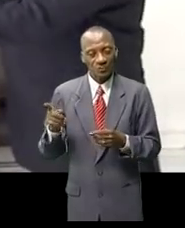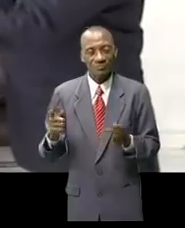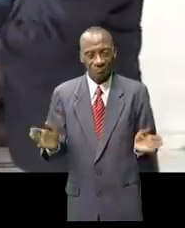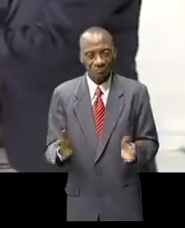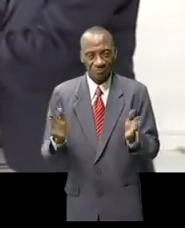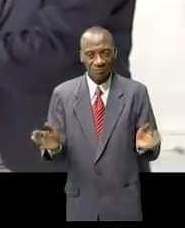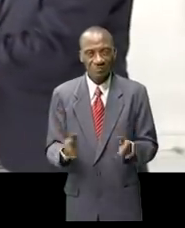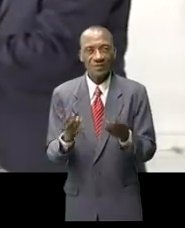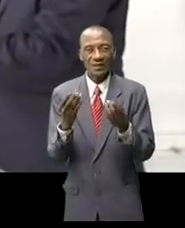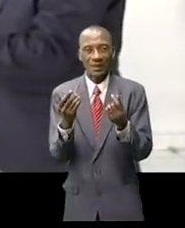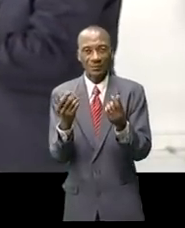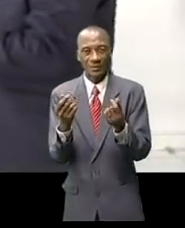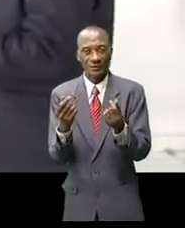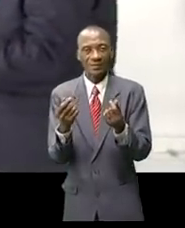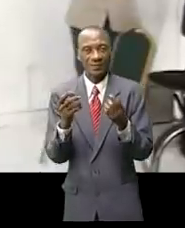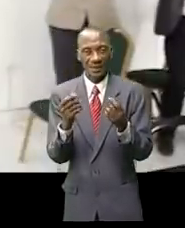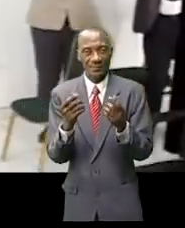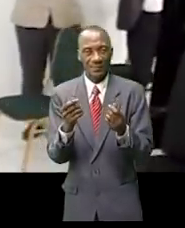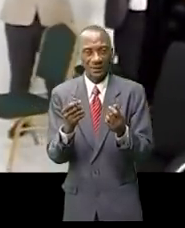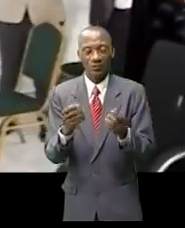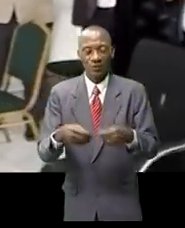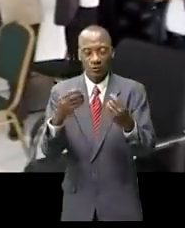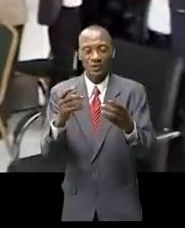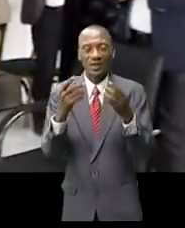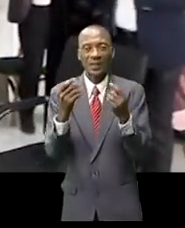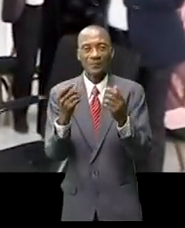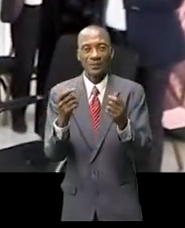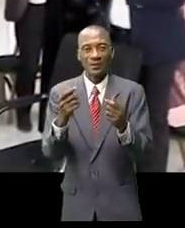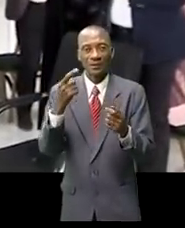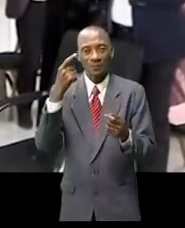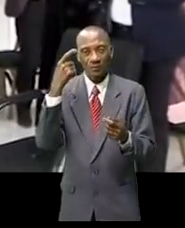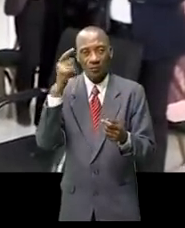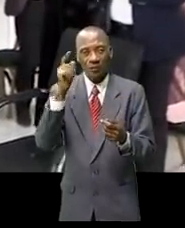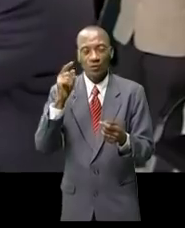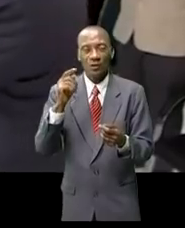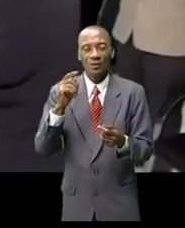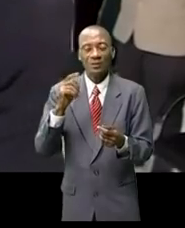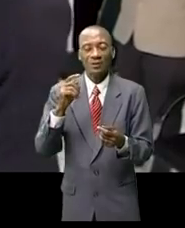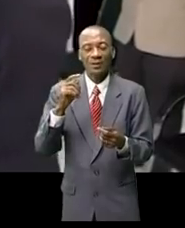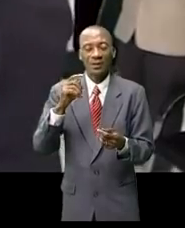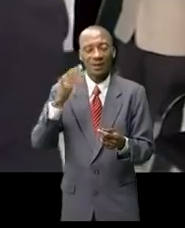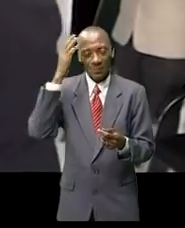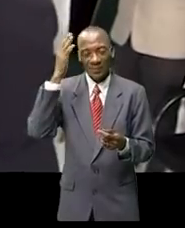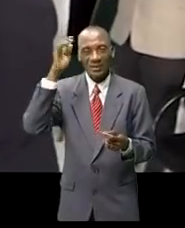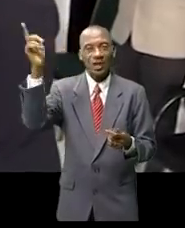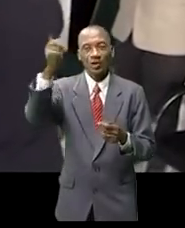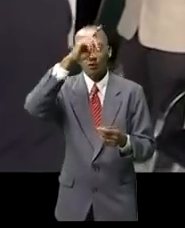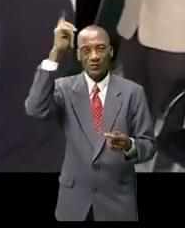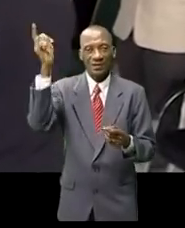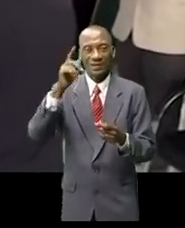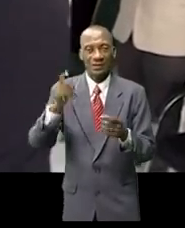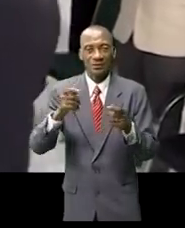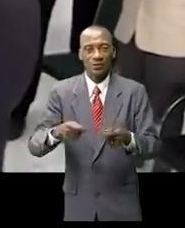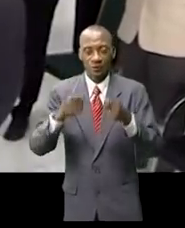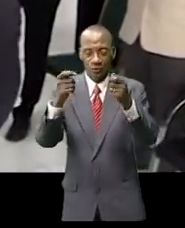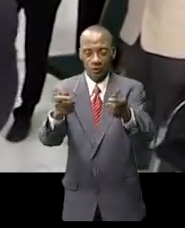octroyé par le Conseil universel pour la paix des nations et continents CULPAC qui l'a primé. Il a reçu le trophée de